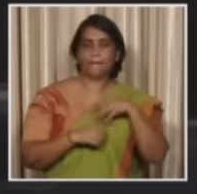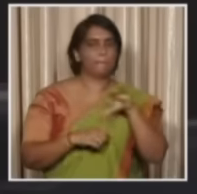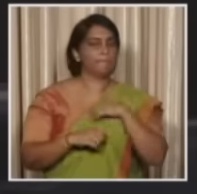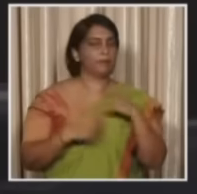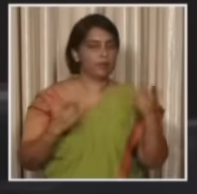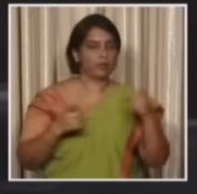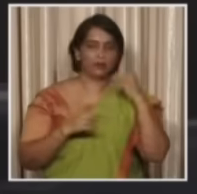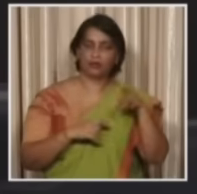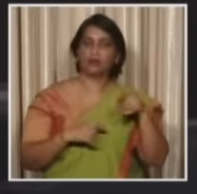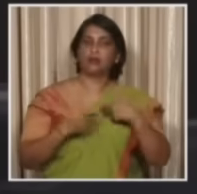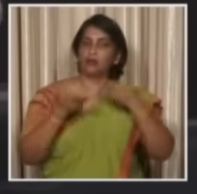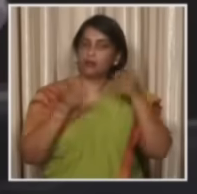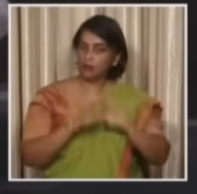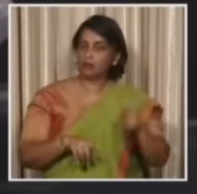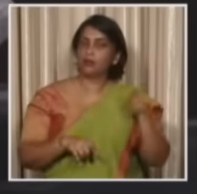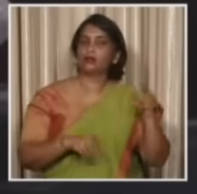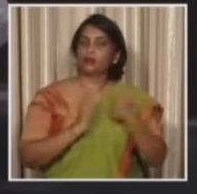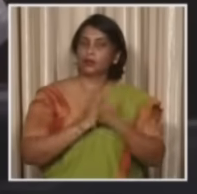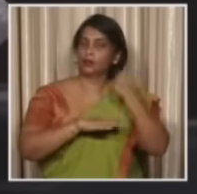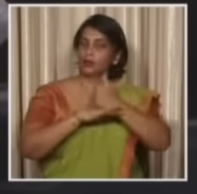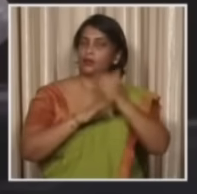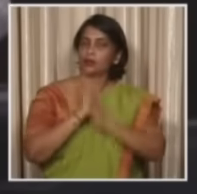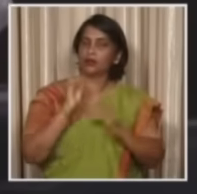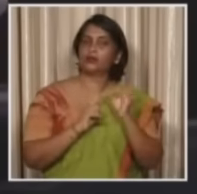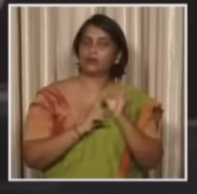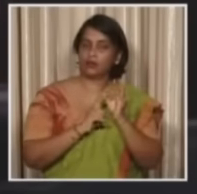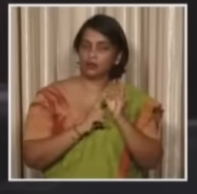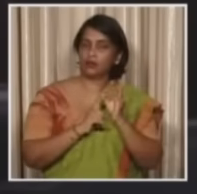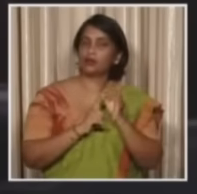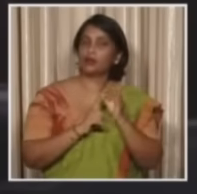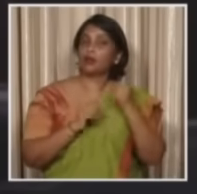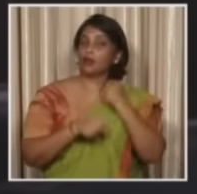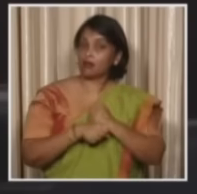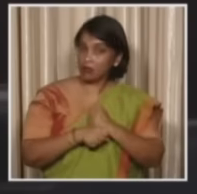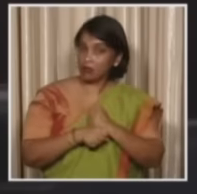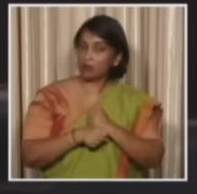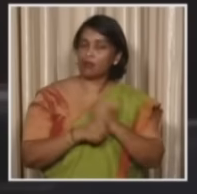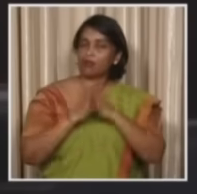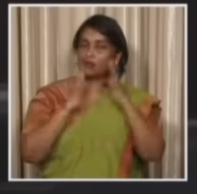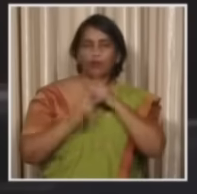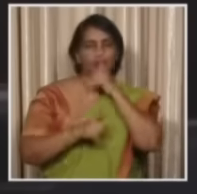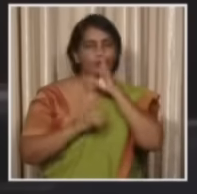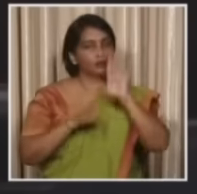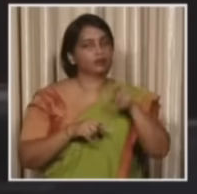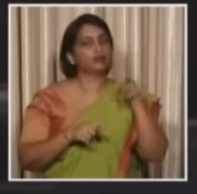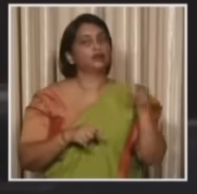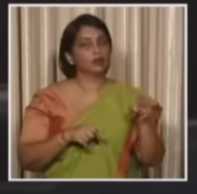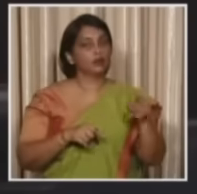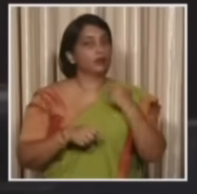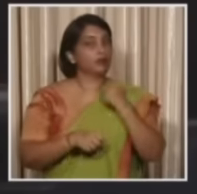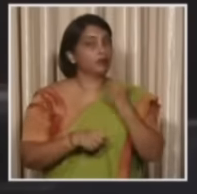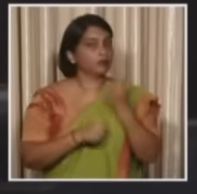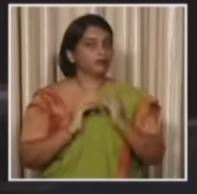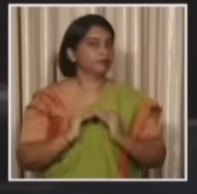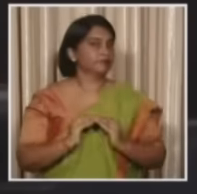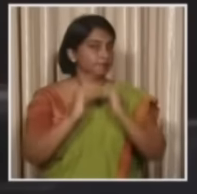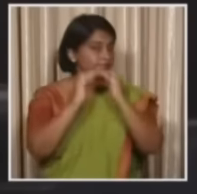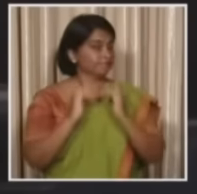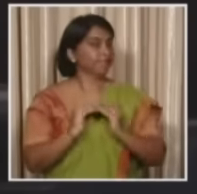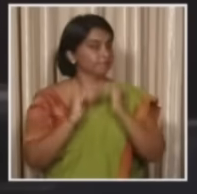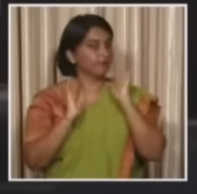නැහැ. ඒ නිසා අවසාන වශයෙන් කරුමුලාසිරුවන්ට මන්ත්‍රීතුමනි, ආණ්ඩුව කොයිතරම් කයිවරු ගැහුවත් මේ ආර්ථිකය ගොඩ ගිහිල්ලා